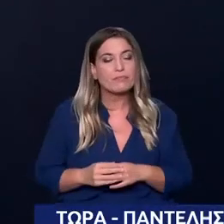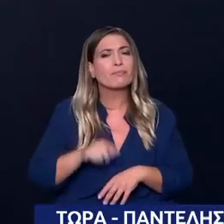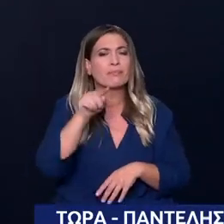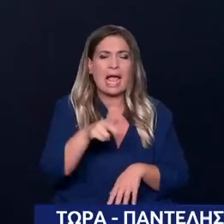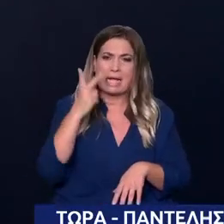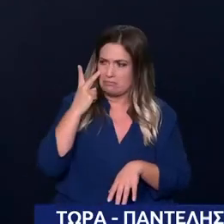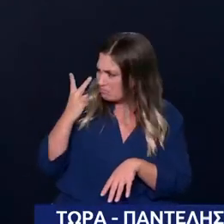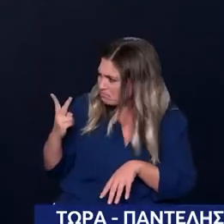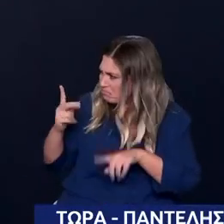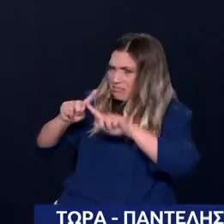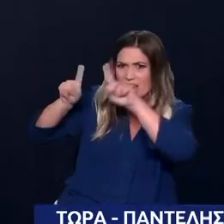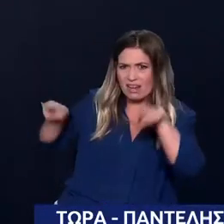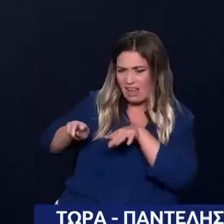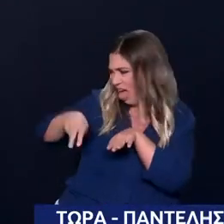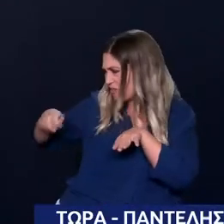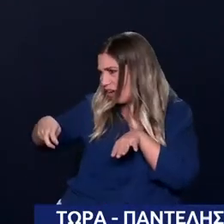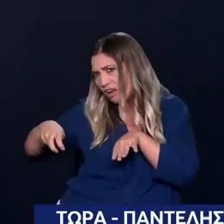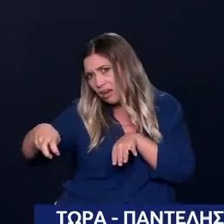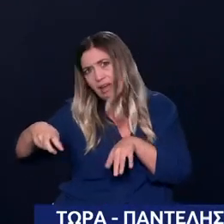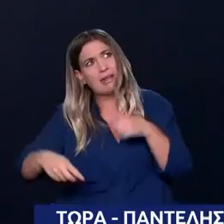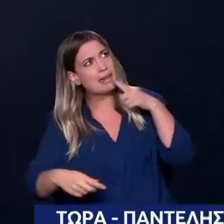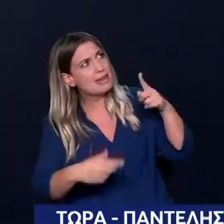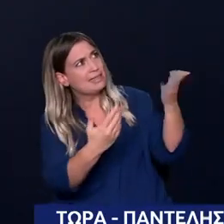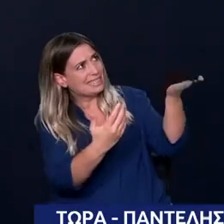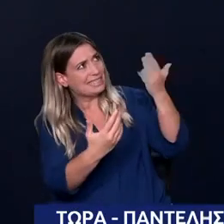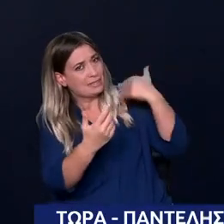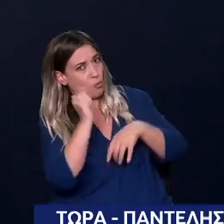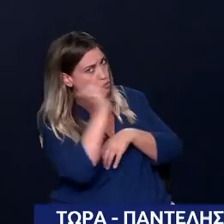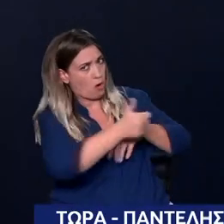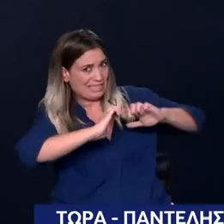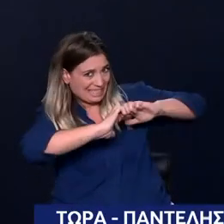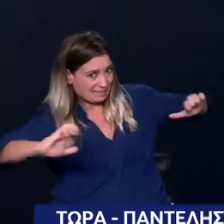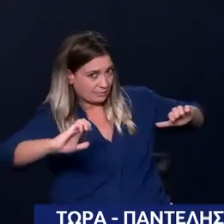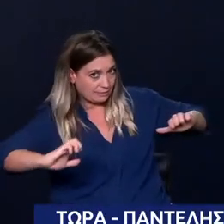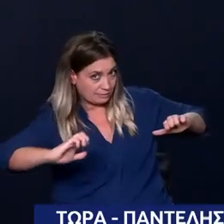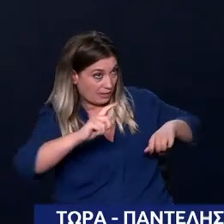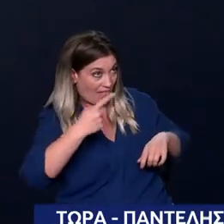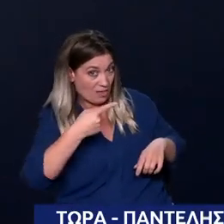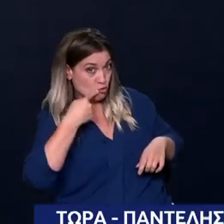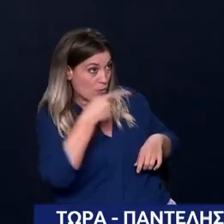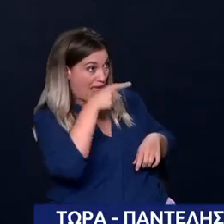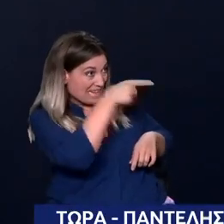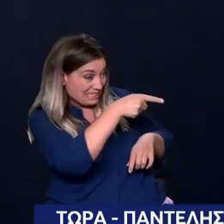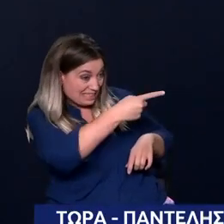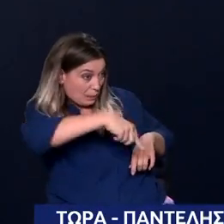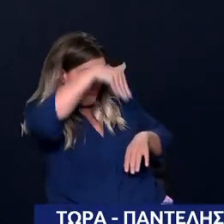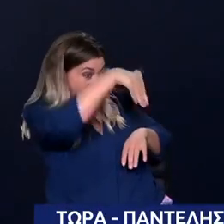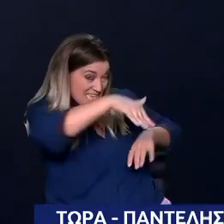άλλα βαγόνια του σειρμού να περπατάνε και σας είπαν να ανοίξετε την πόρτα με τα χέρια μόνοι σας. Σωστά.